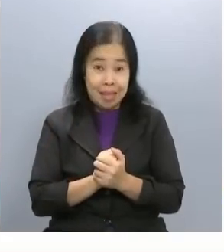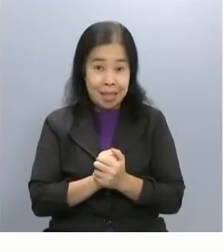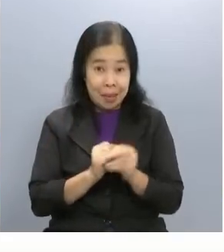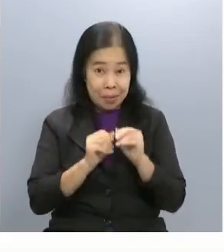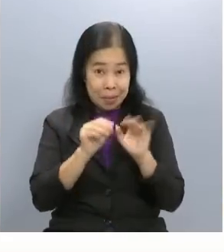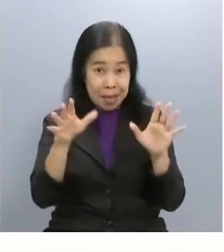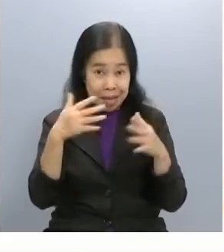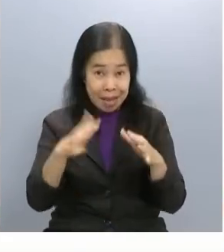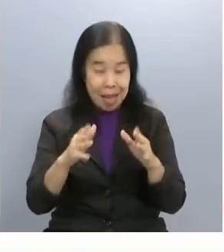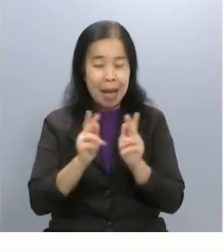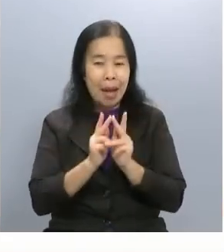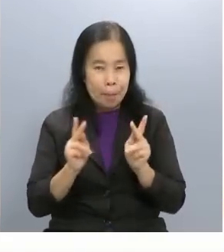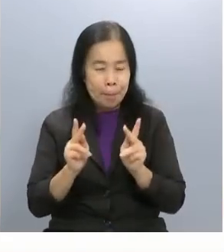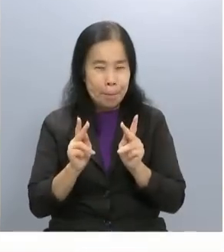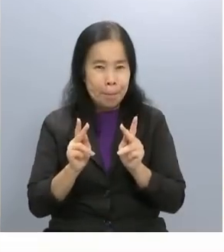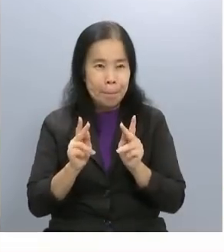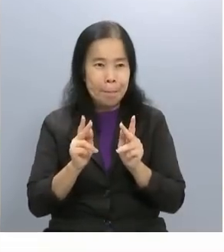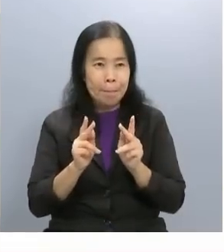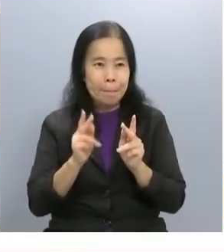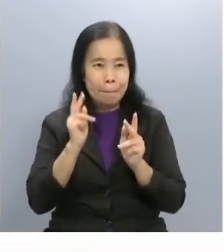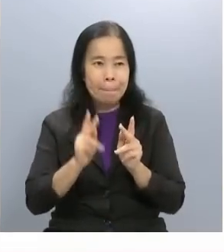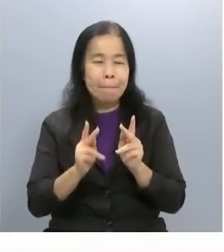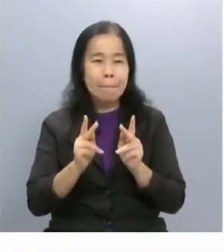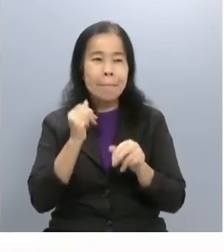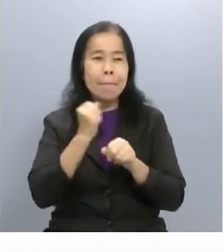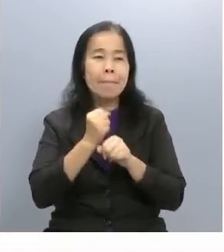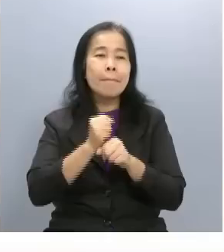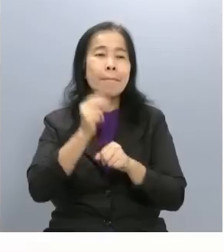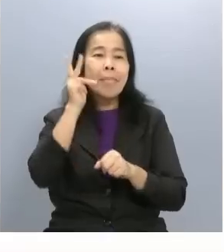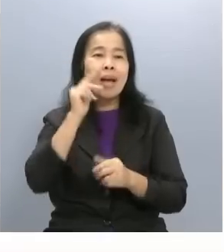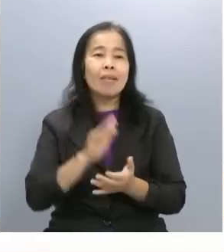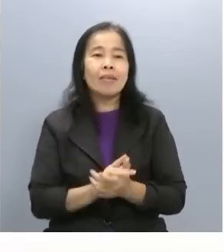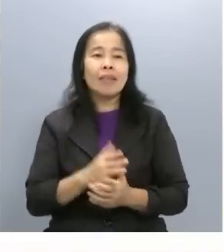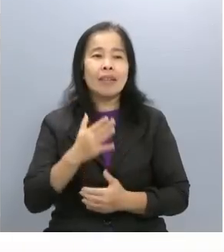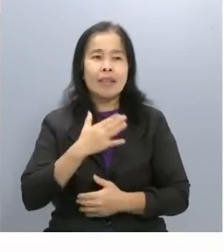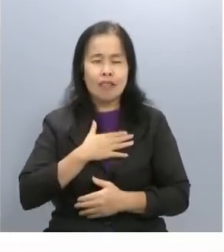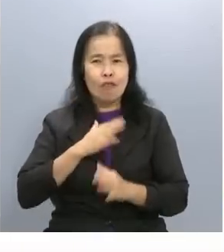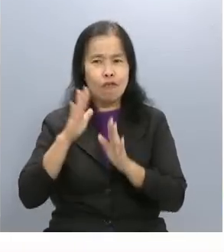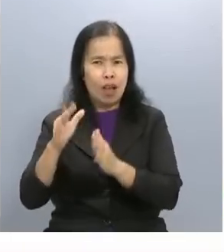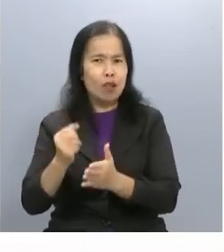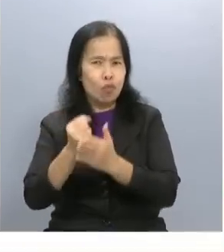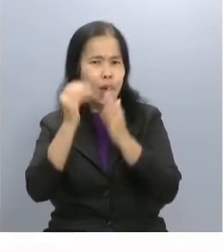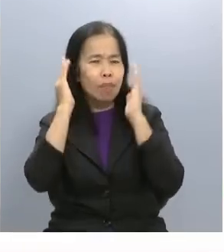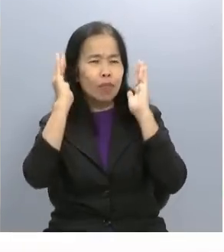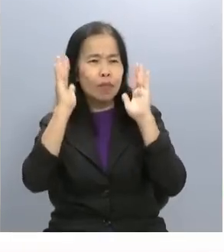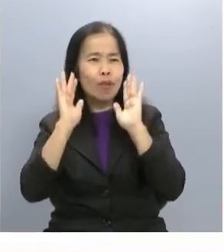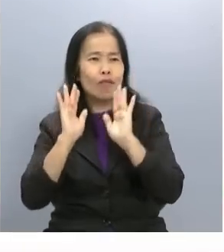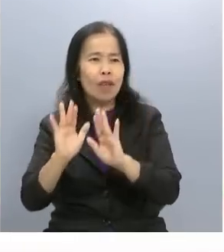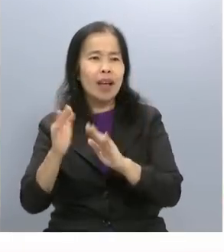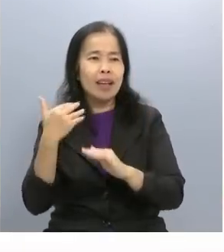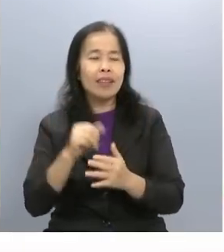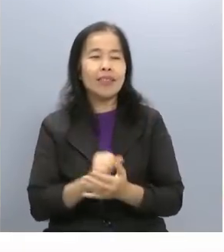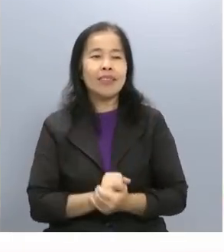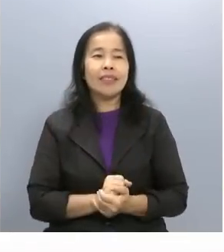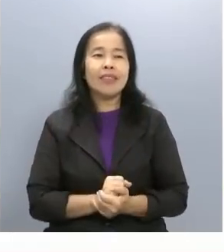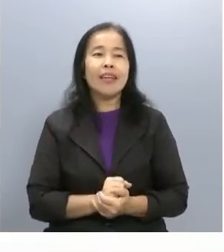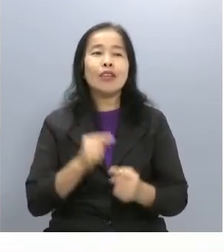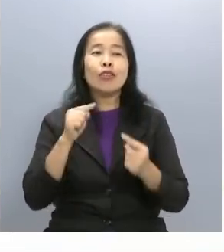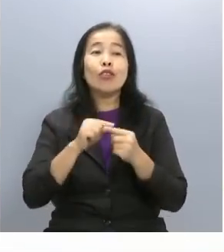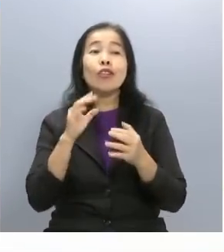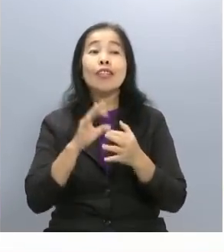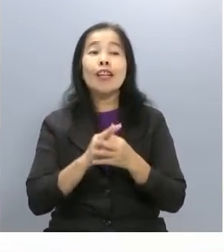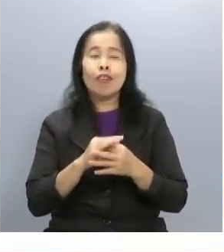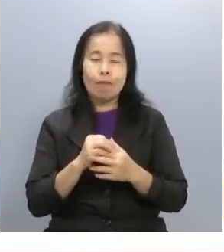รรมการข่าว ใช่ใช ่นี่มักจะพูดนี่ผมก็เลยไหว้วานให้คุณพิธาช่วยโปรโมท YouTube ให้ผมสักนิดนึงแกก็ดีนะ